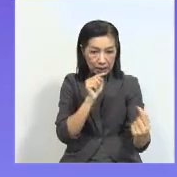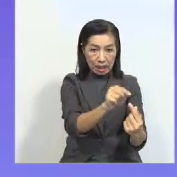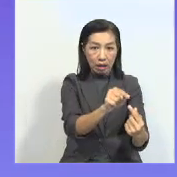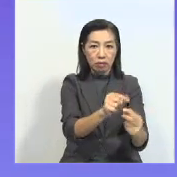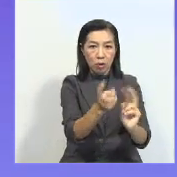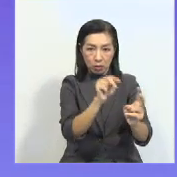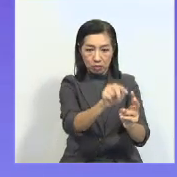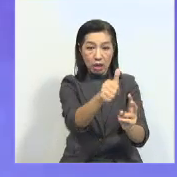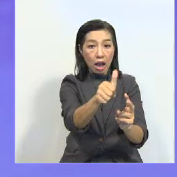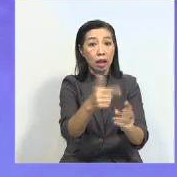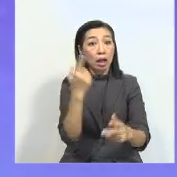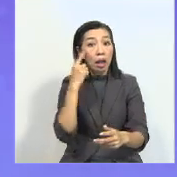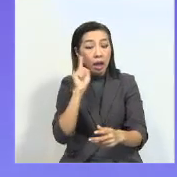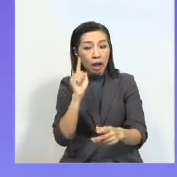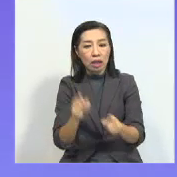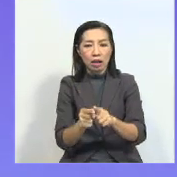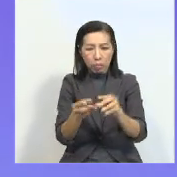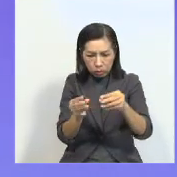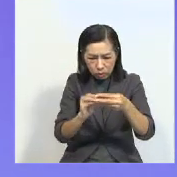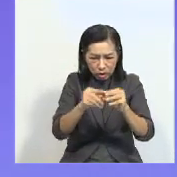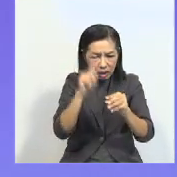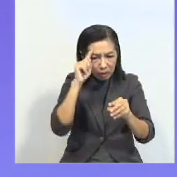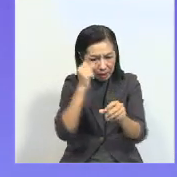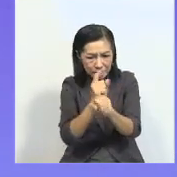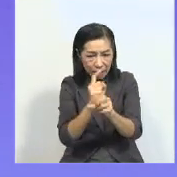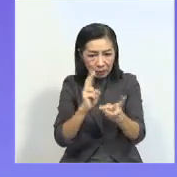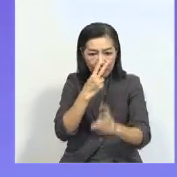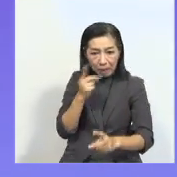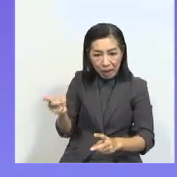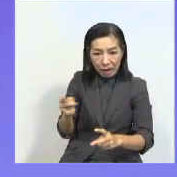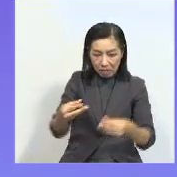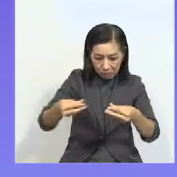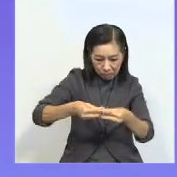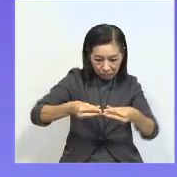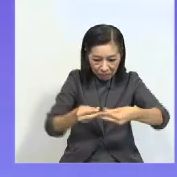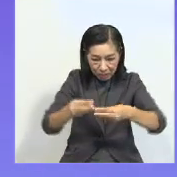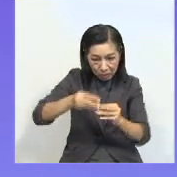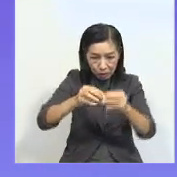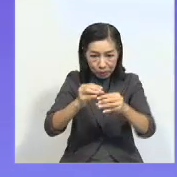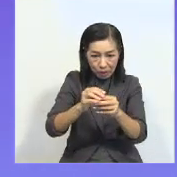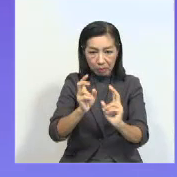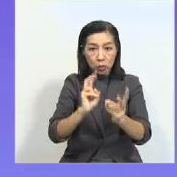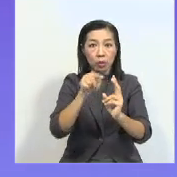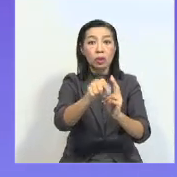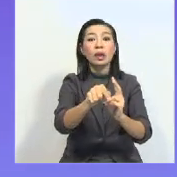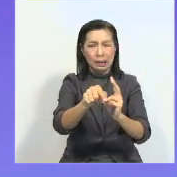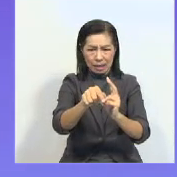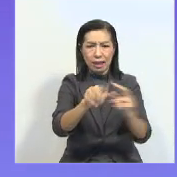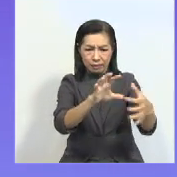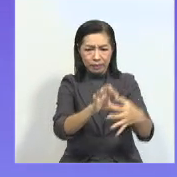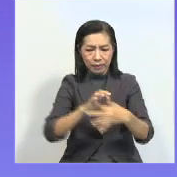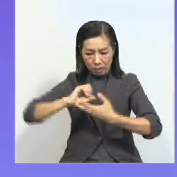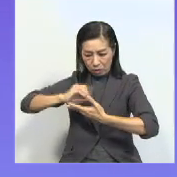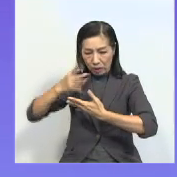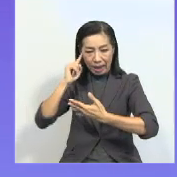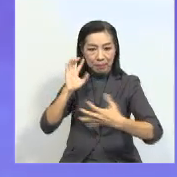าจะนำมาใช้จะเป็นตัวเลโก้เนี่ยค่ะที่คุณผู้ชมเห็นเป็นภาพของเลโก้ต่างๆเนี่ยนะคะเอามาประกอบกับ